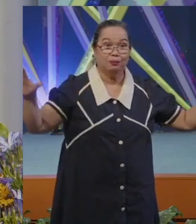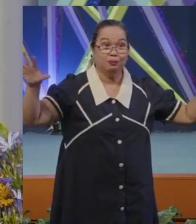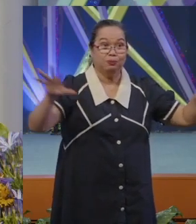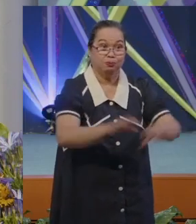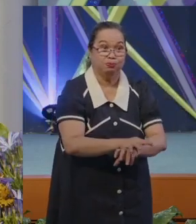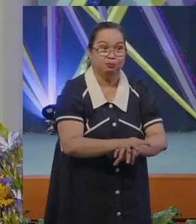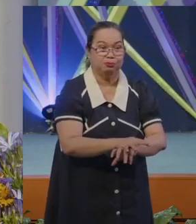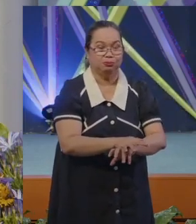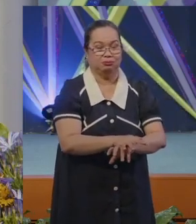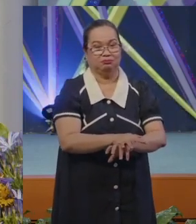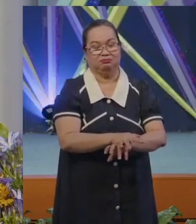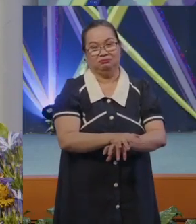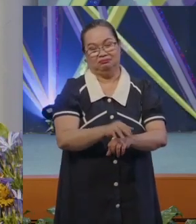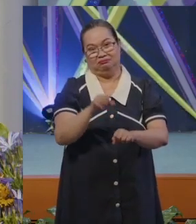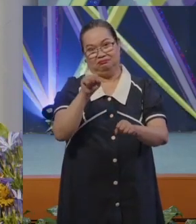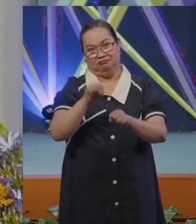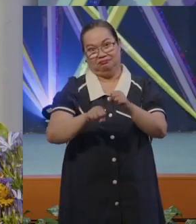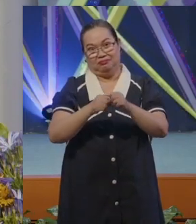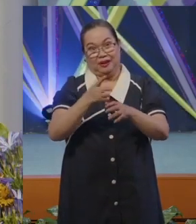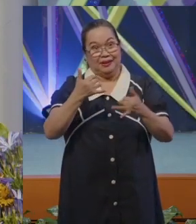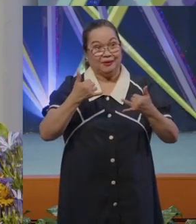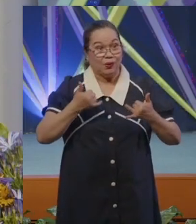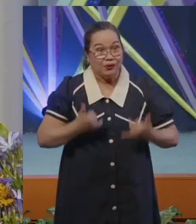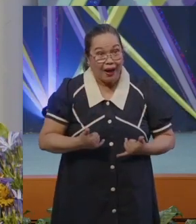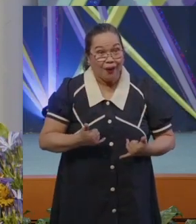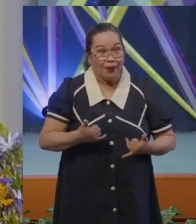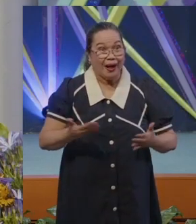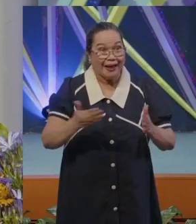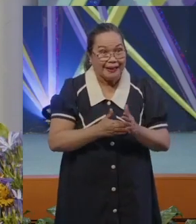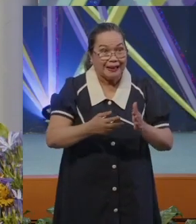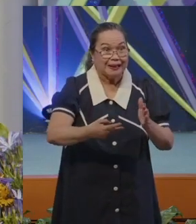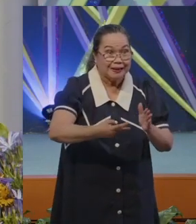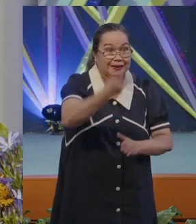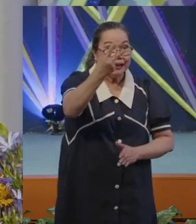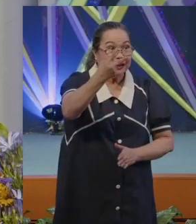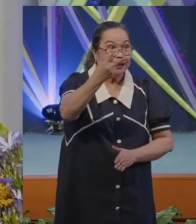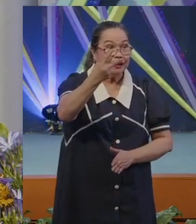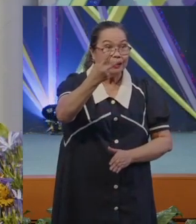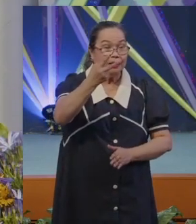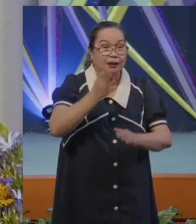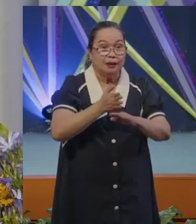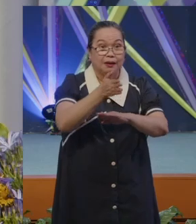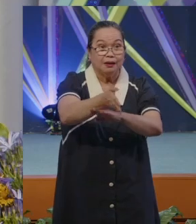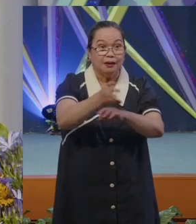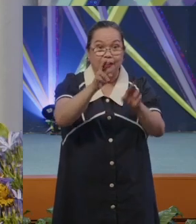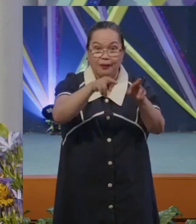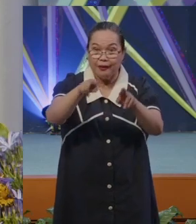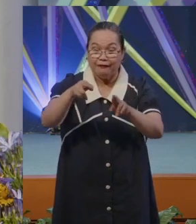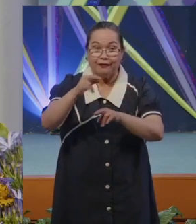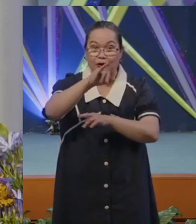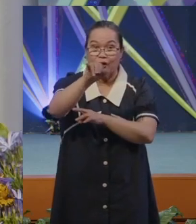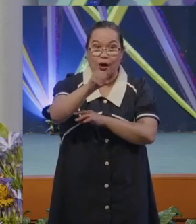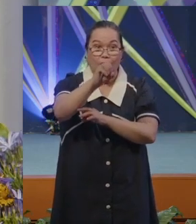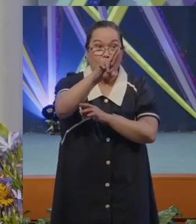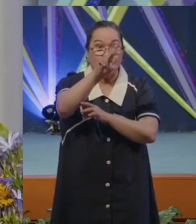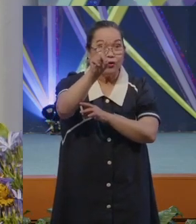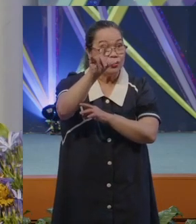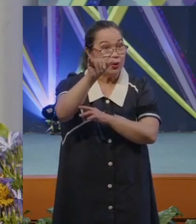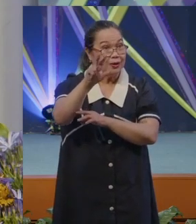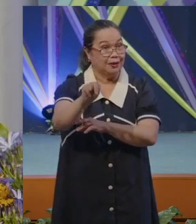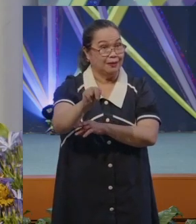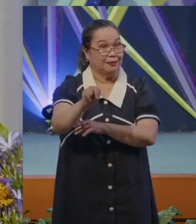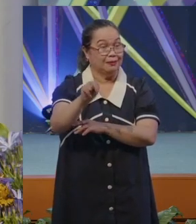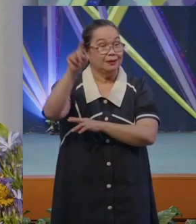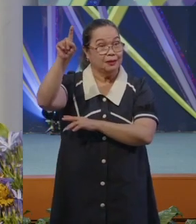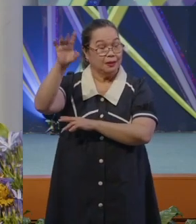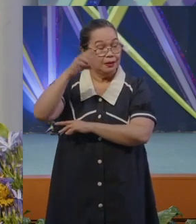Ngayon, nasa Jordan sila. Tatawid sila ng Jordan. At dito sa kautusan na ito